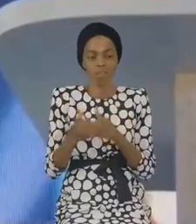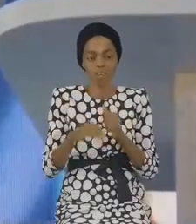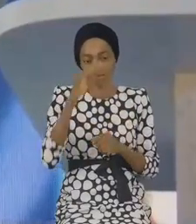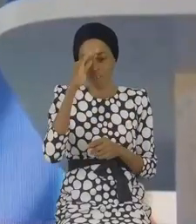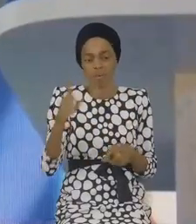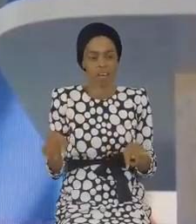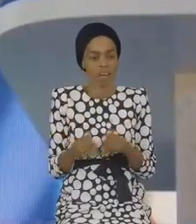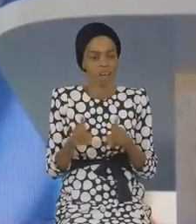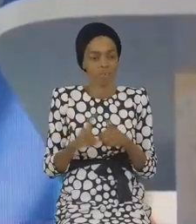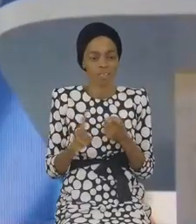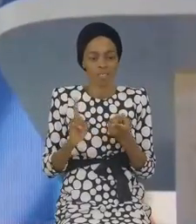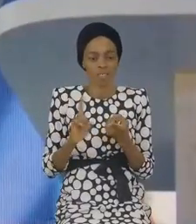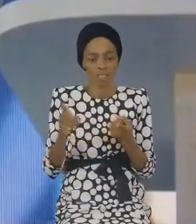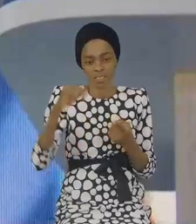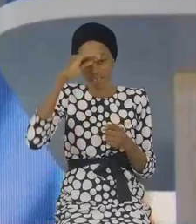son œuvre.